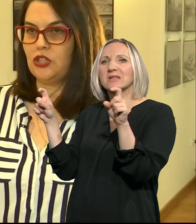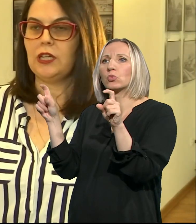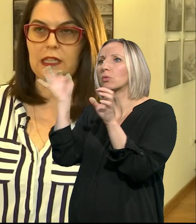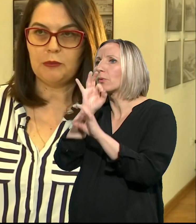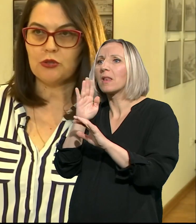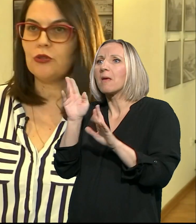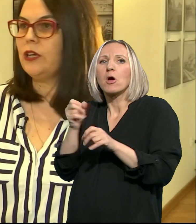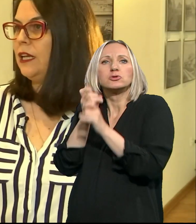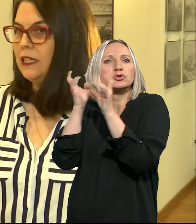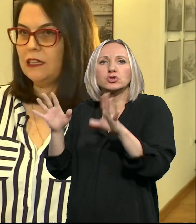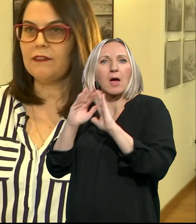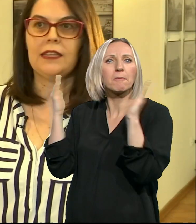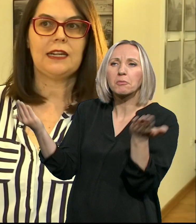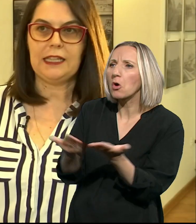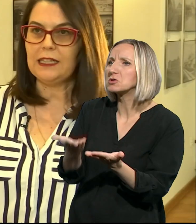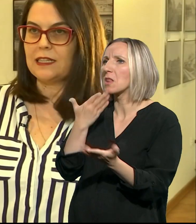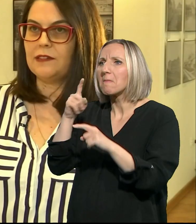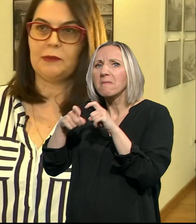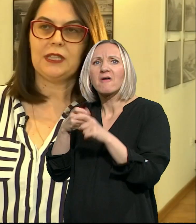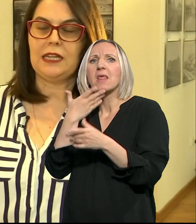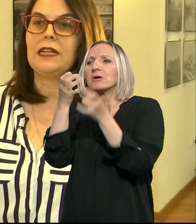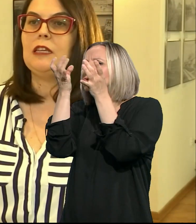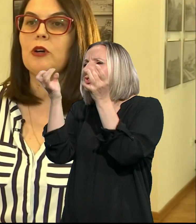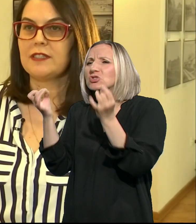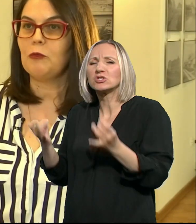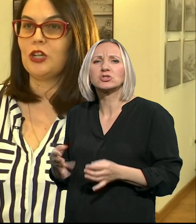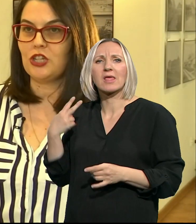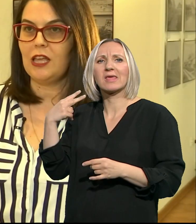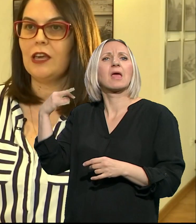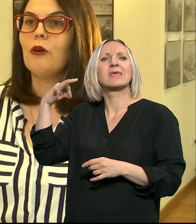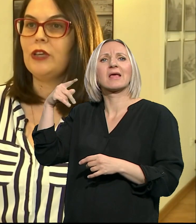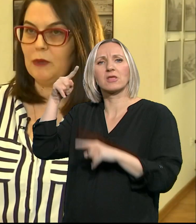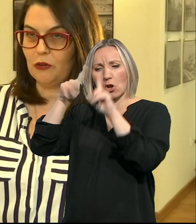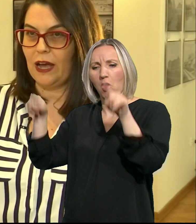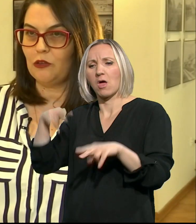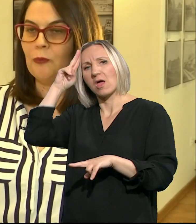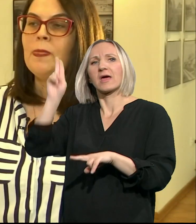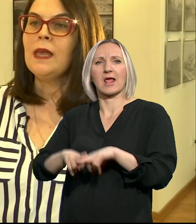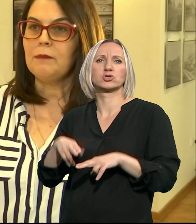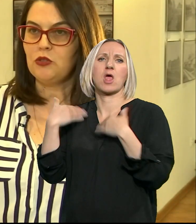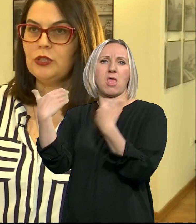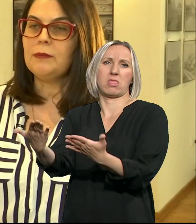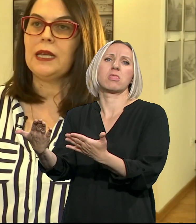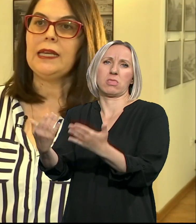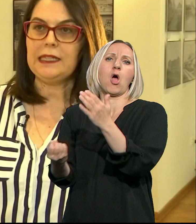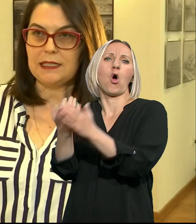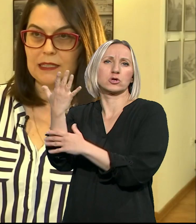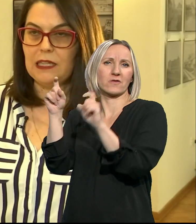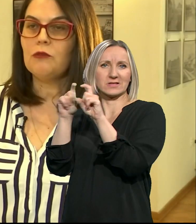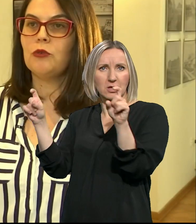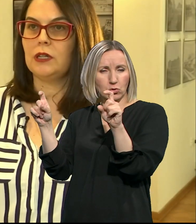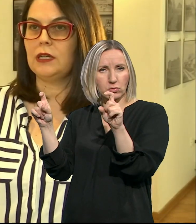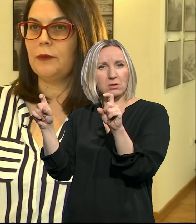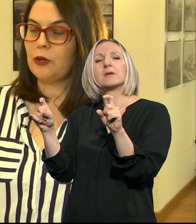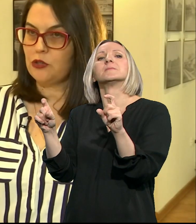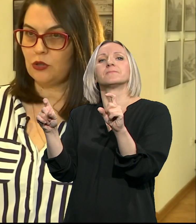posjedovao ništa, niti prostorije, niti inventar, niti nastavni materijal. Imao je samo rešenje o imenovanju. Međutim, na